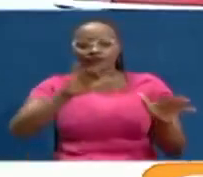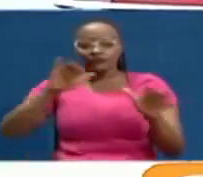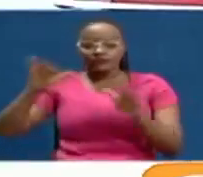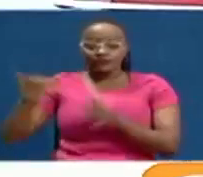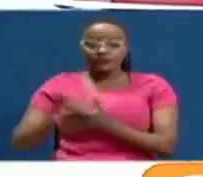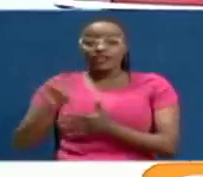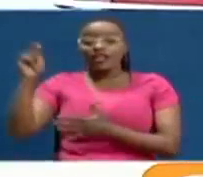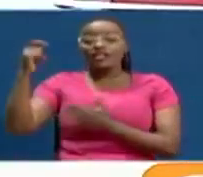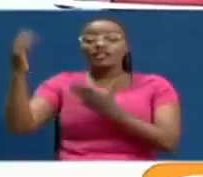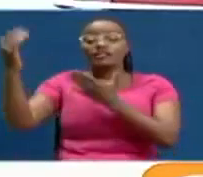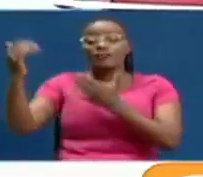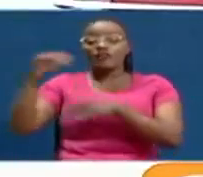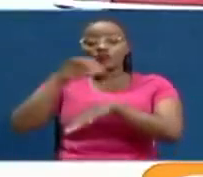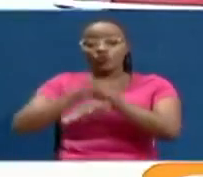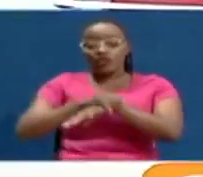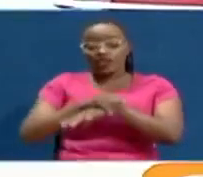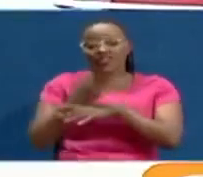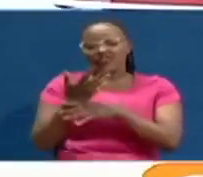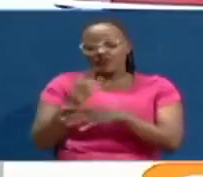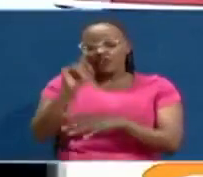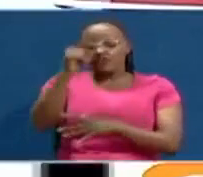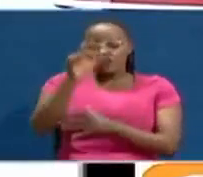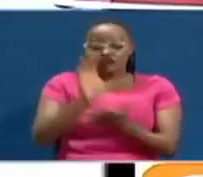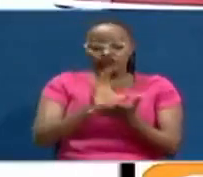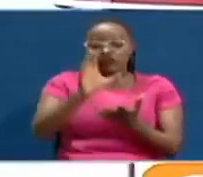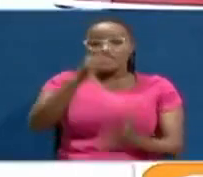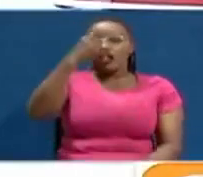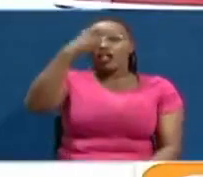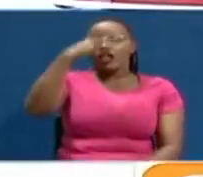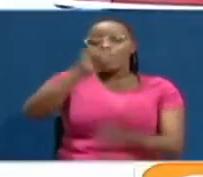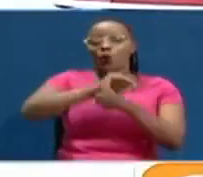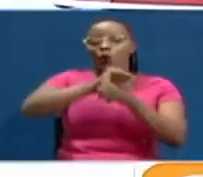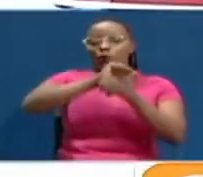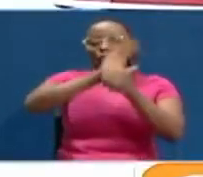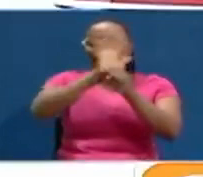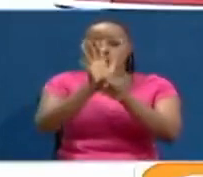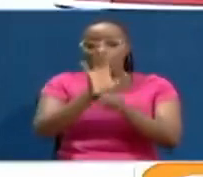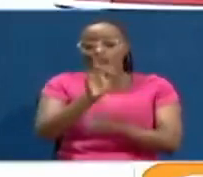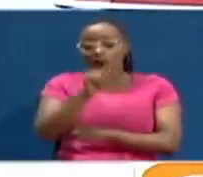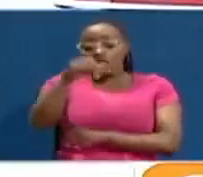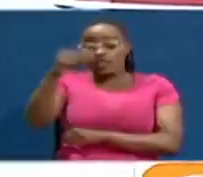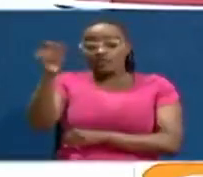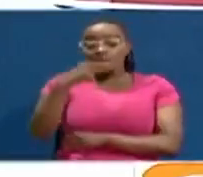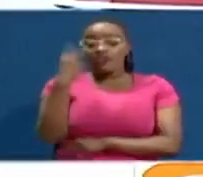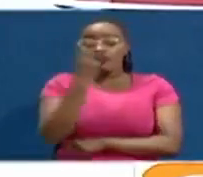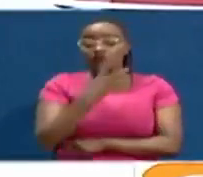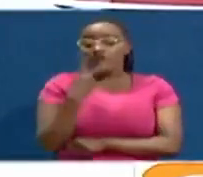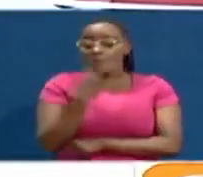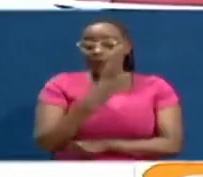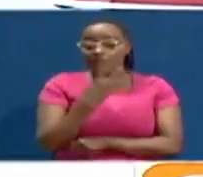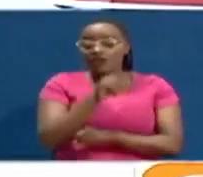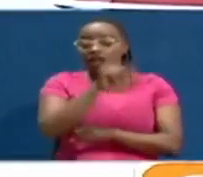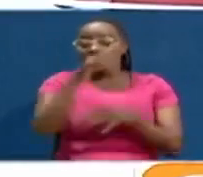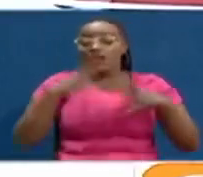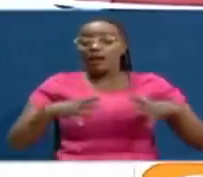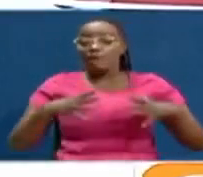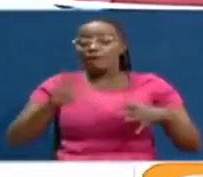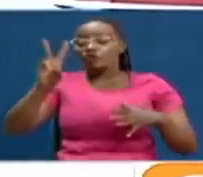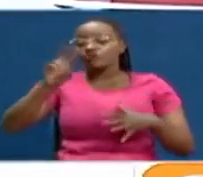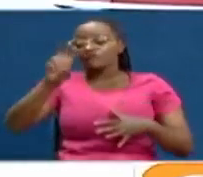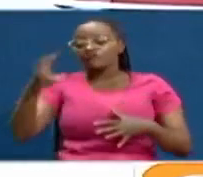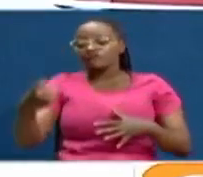Na mtazamaji, Kenya inatarajia kupokea shehena ya kwanza ya chanjo za COVID-19 mwezi huu wa Februari, huku watu wengine